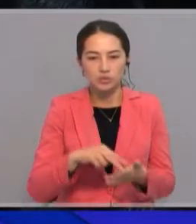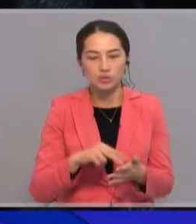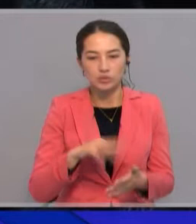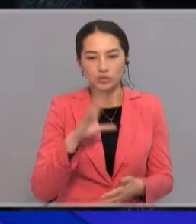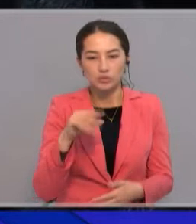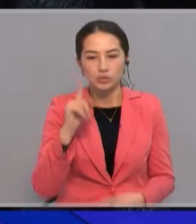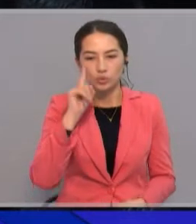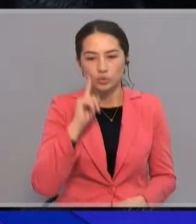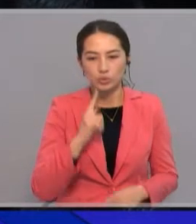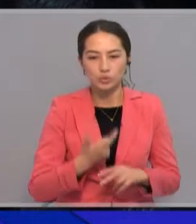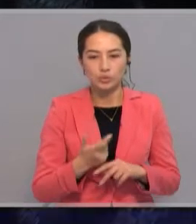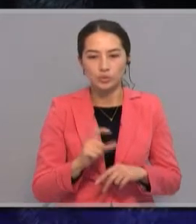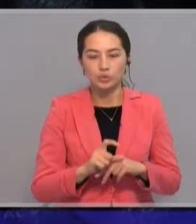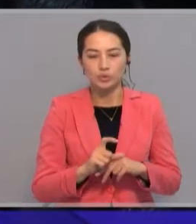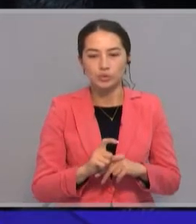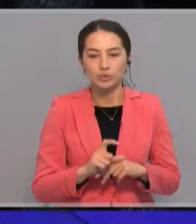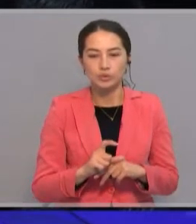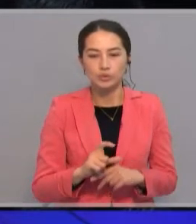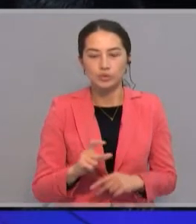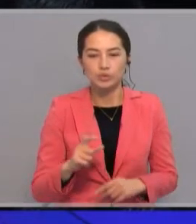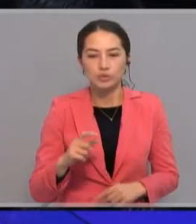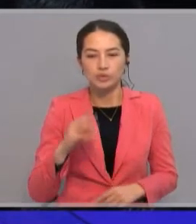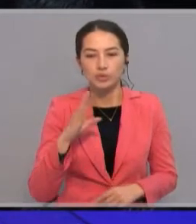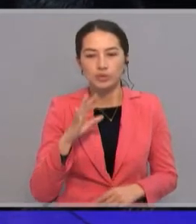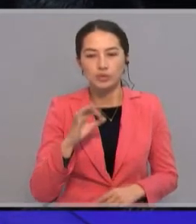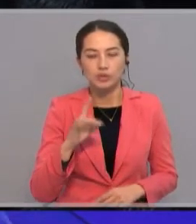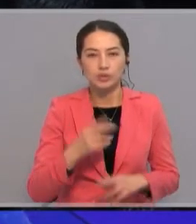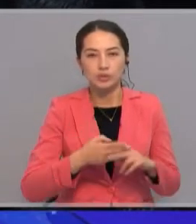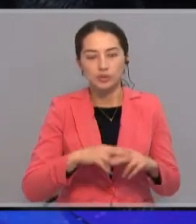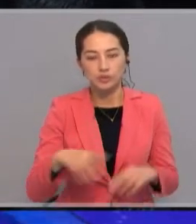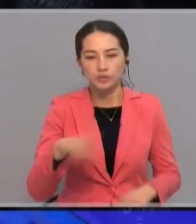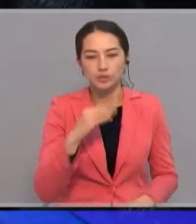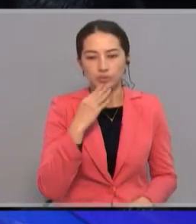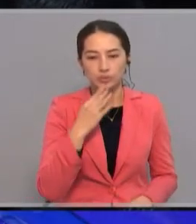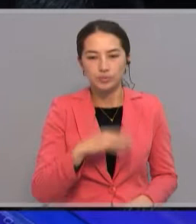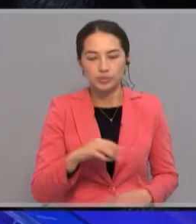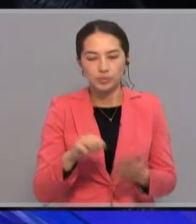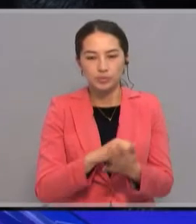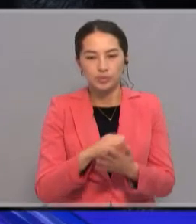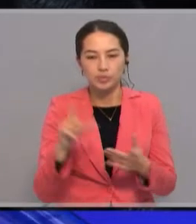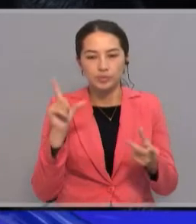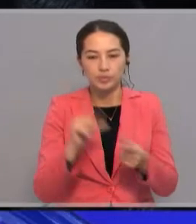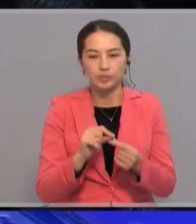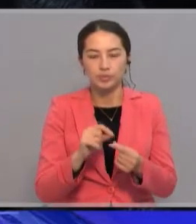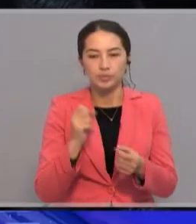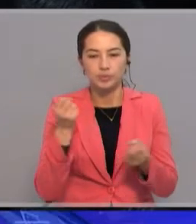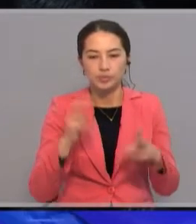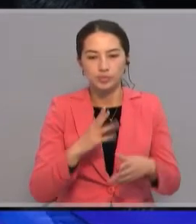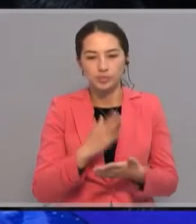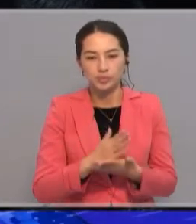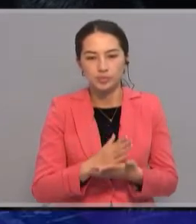приемлемые. Бізде тондардың бағасы қол жетімді, тауарларымызда сапалы арнайы құжаттары мен сертификаттары